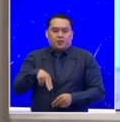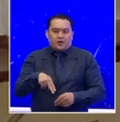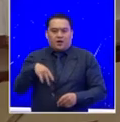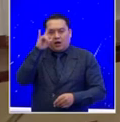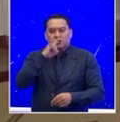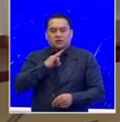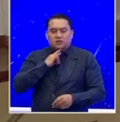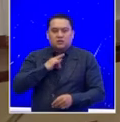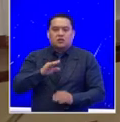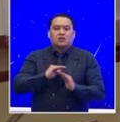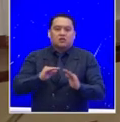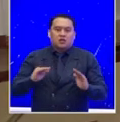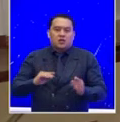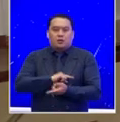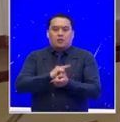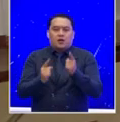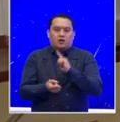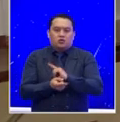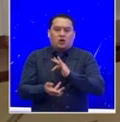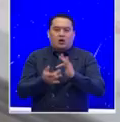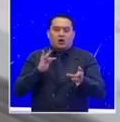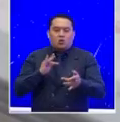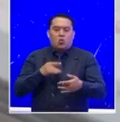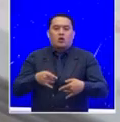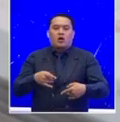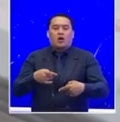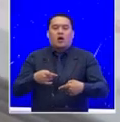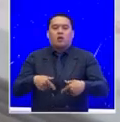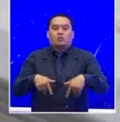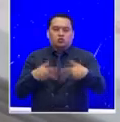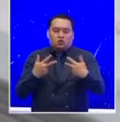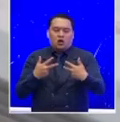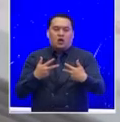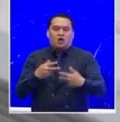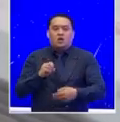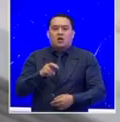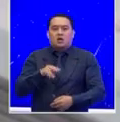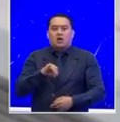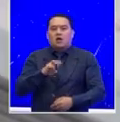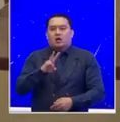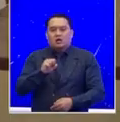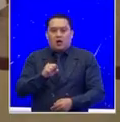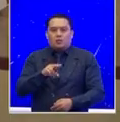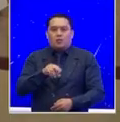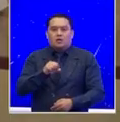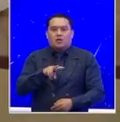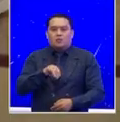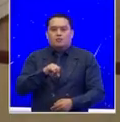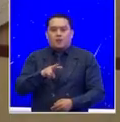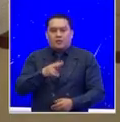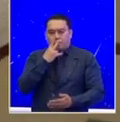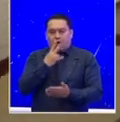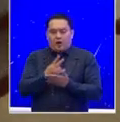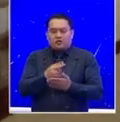казахстанские мальчишки и девчонки перешли на дистанционное обучение. В помощь педагогам страны на каналах Ел-Арна и Балапан ежедневно проводится